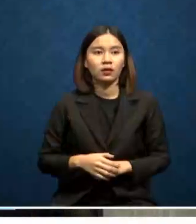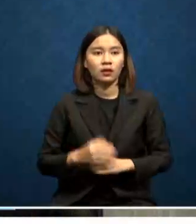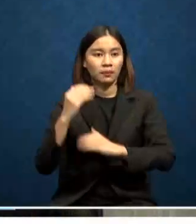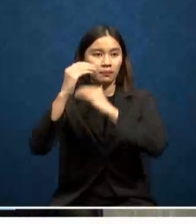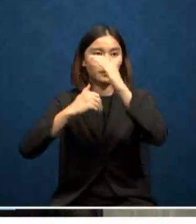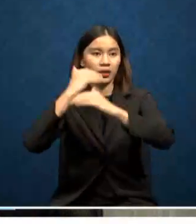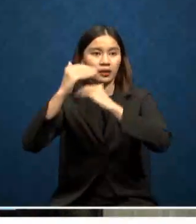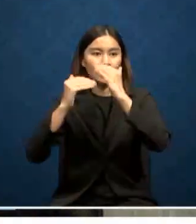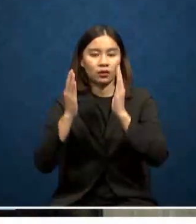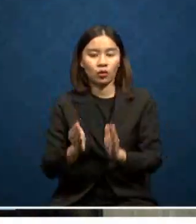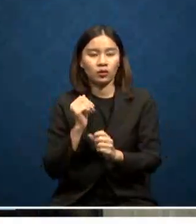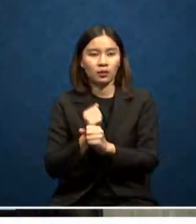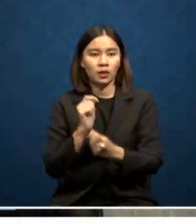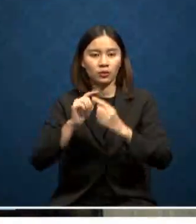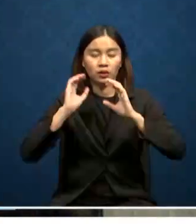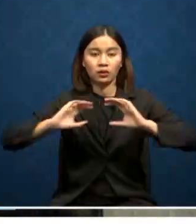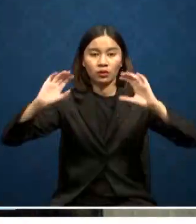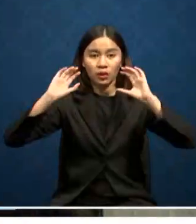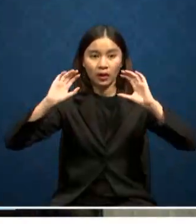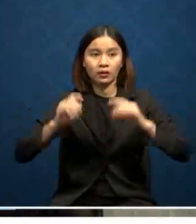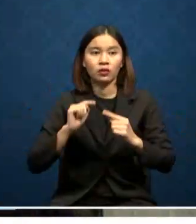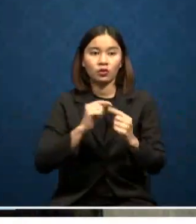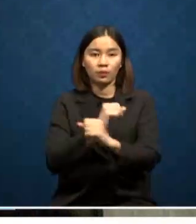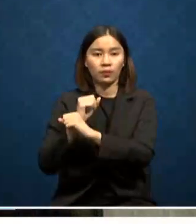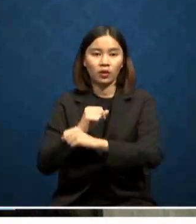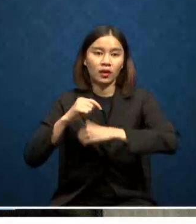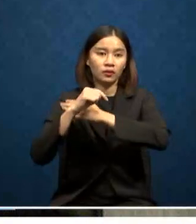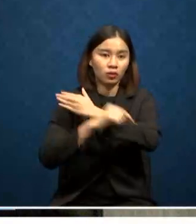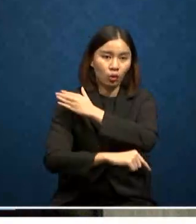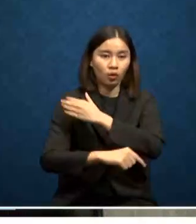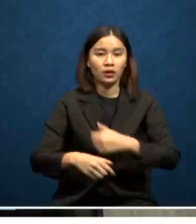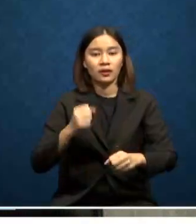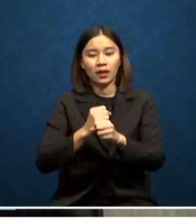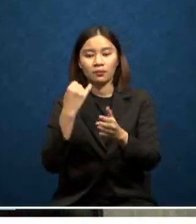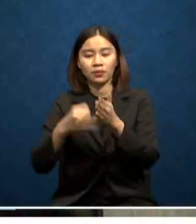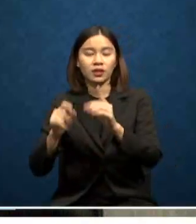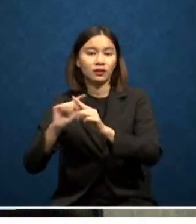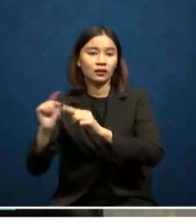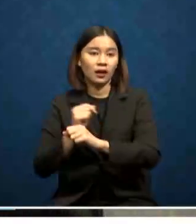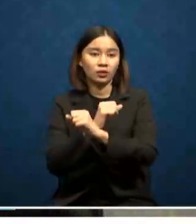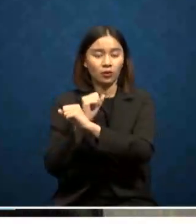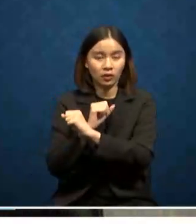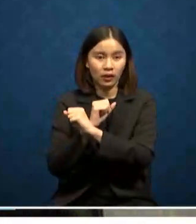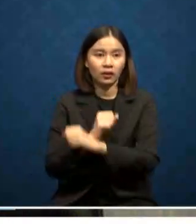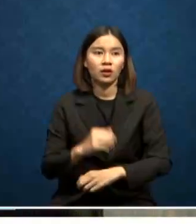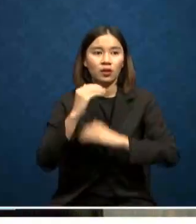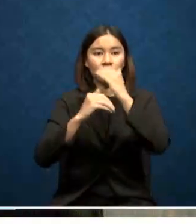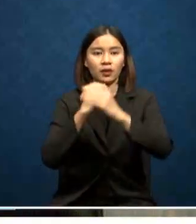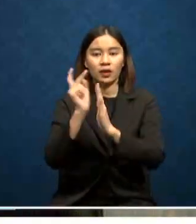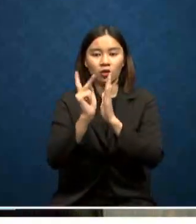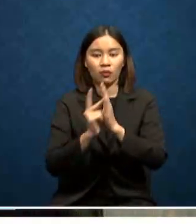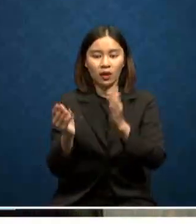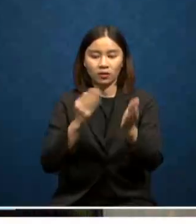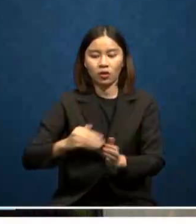ฒนาบุคลากรภาครัฐการต่อต้านการทุจริตและประพฤติมิชอบตลอดจนการพัฒนากฎหมายและกระบวน